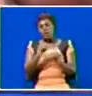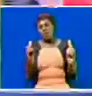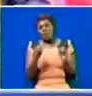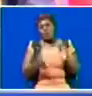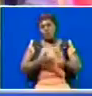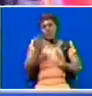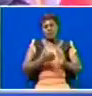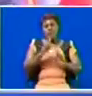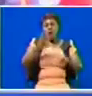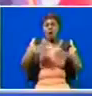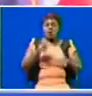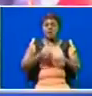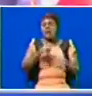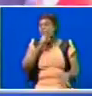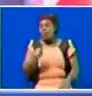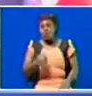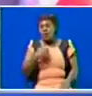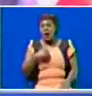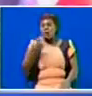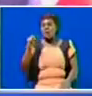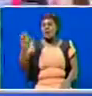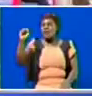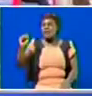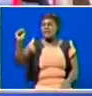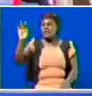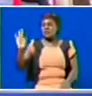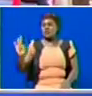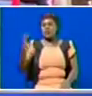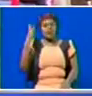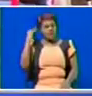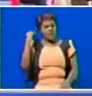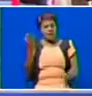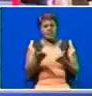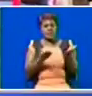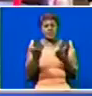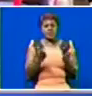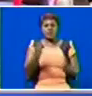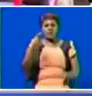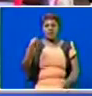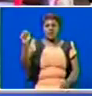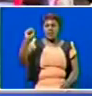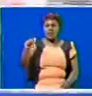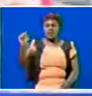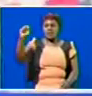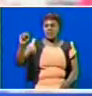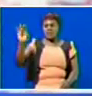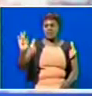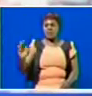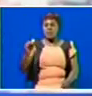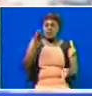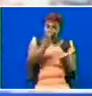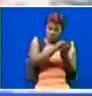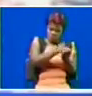au wakati umri utakapomtupa mkono. Japokuwa amewahi kusikia hadithi ya huduma ya mifuko ya hifadhi ya jamii. Hiyo mifuko